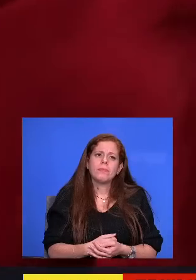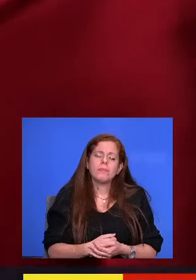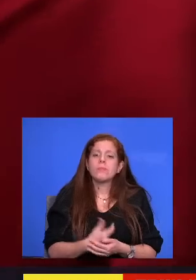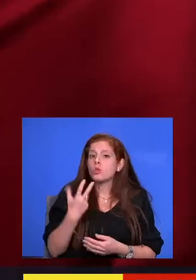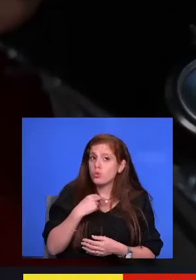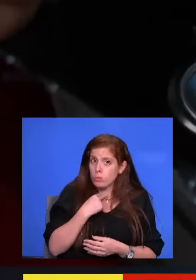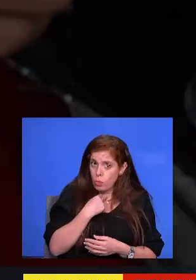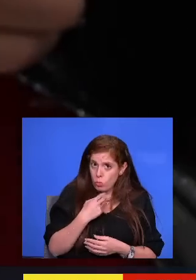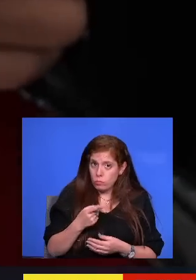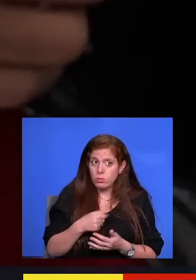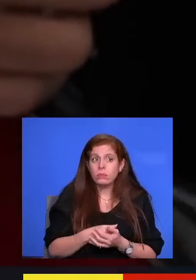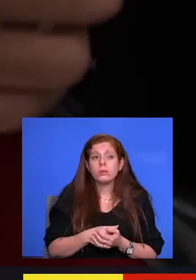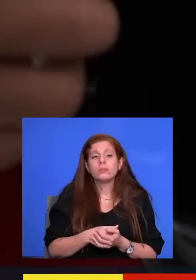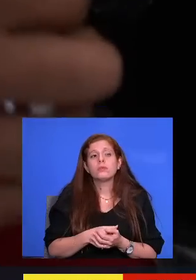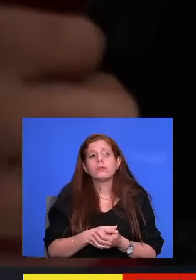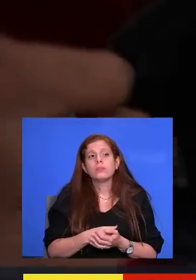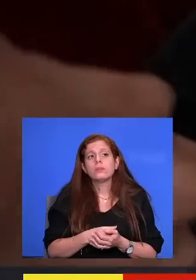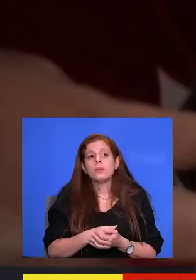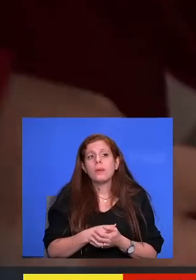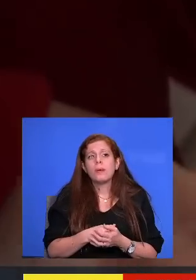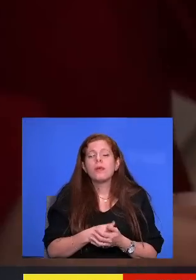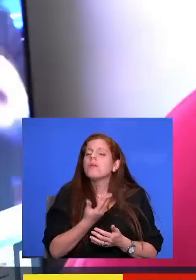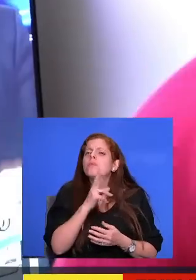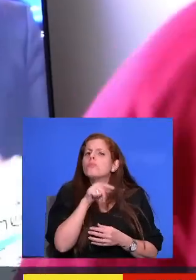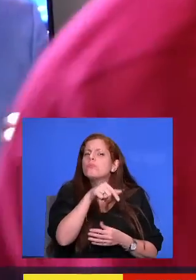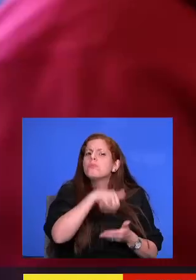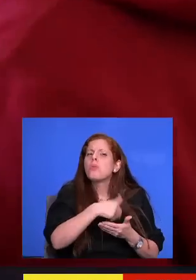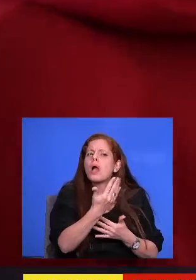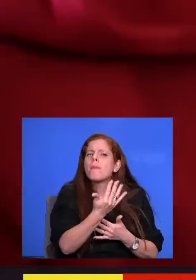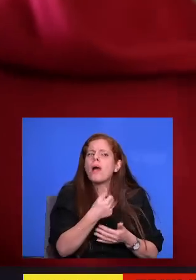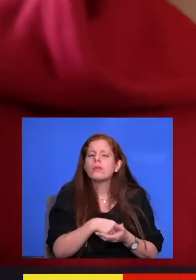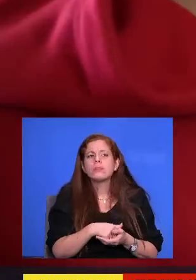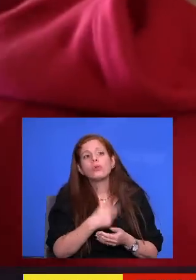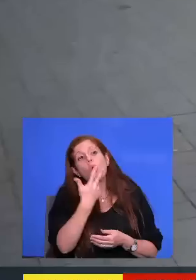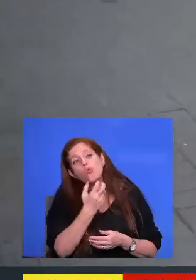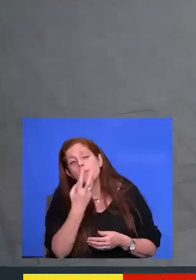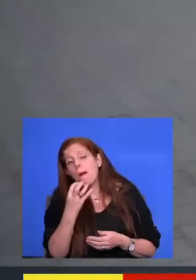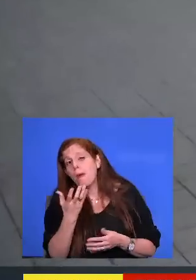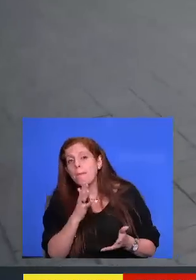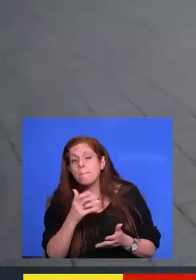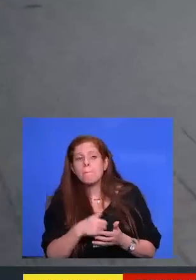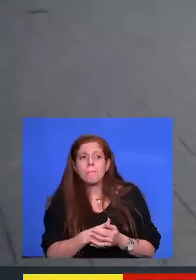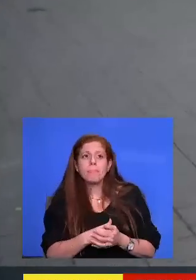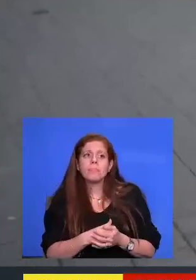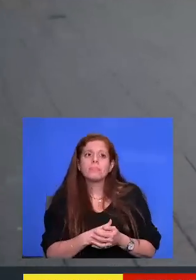שלושים אגורות. כמה יש פה? עושים בבית.